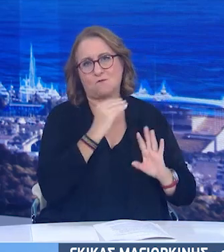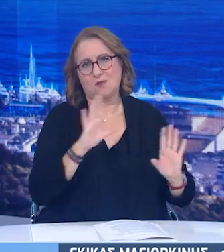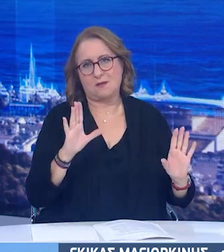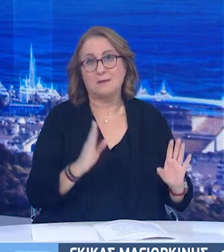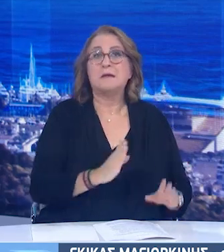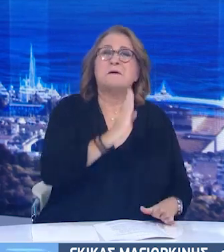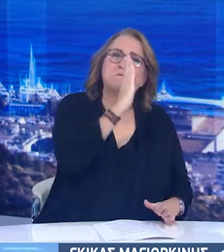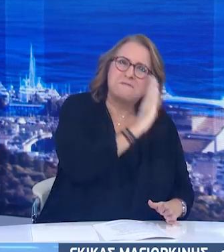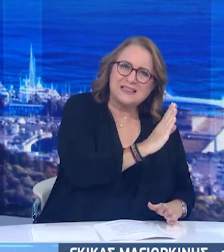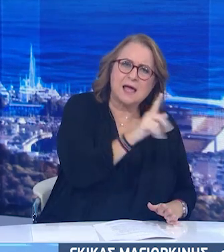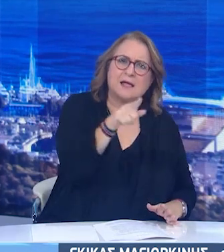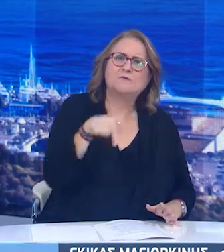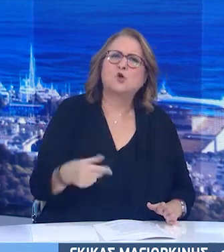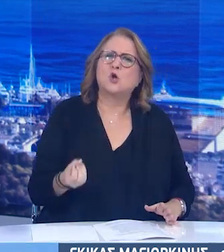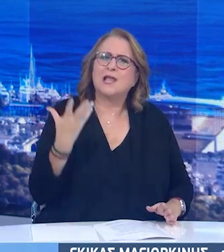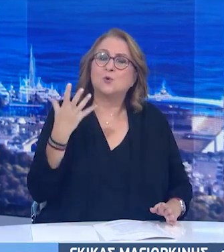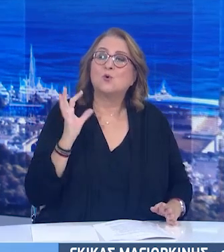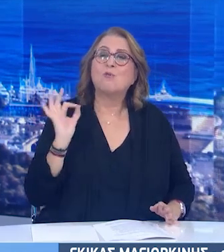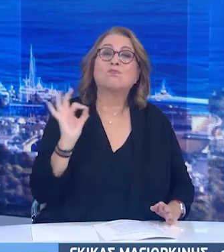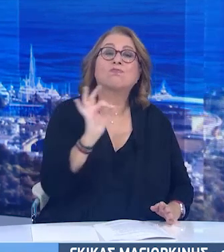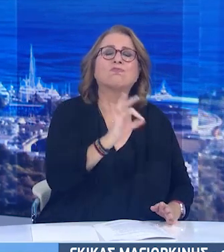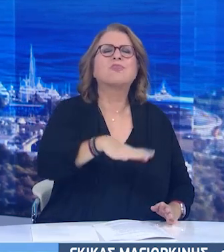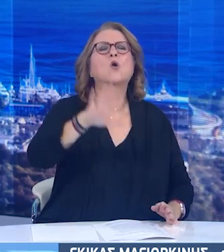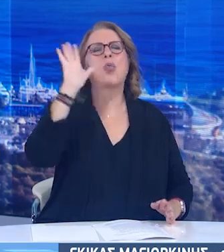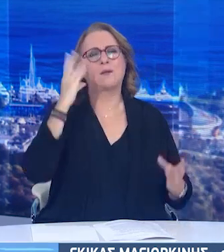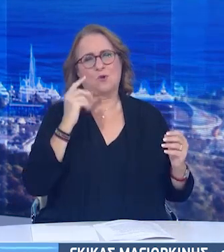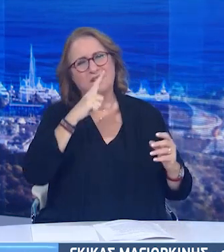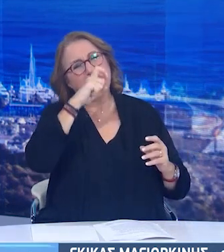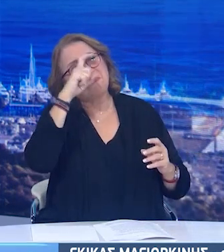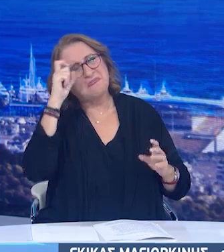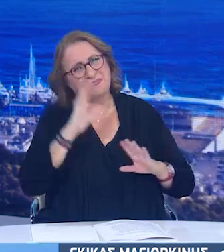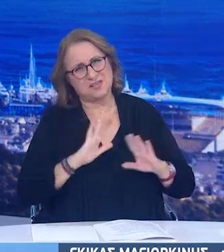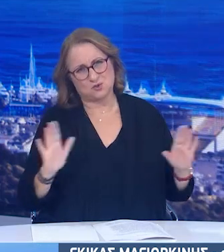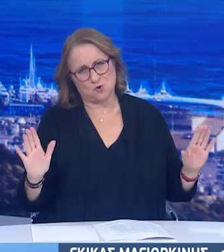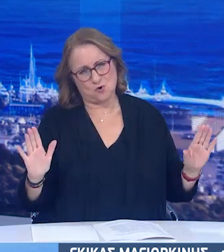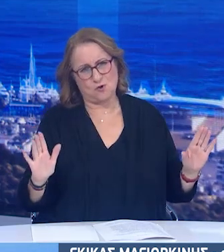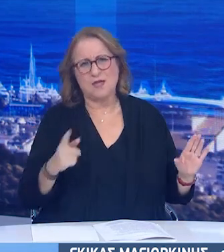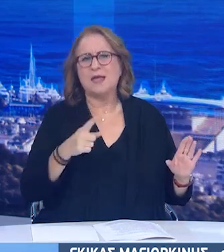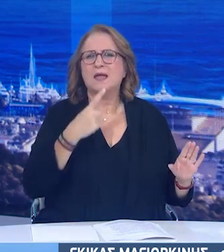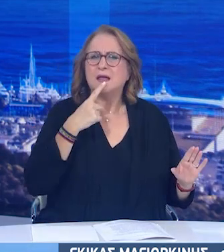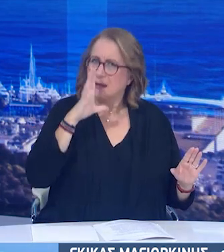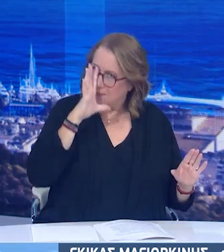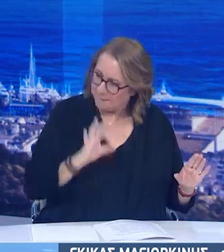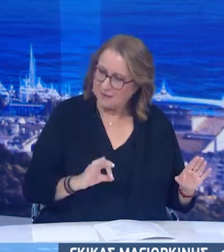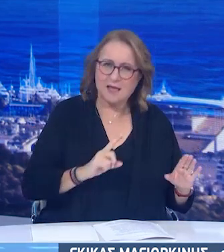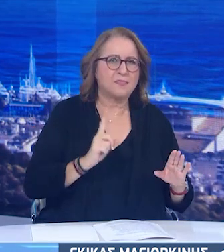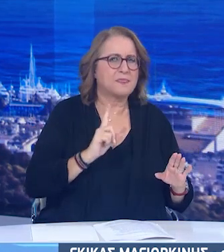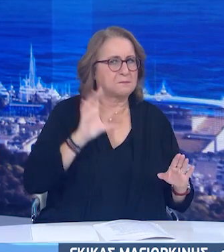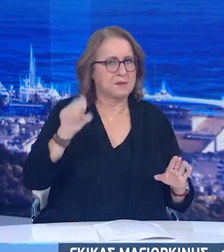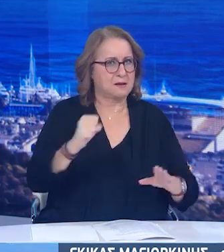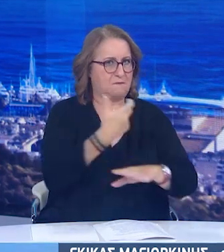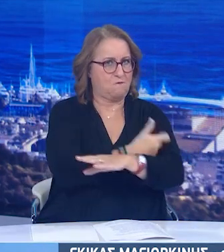στέλεχος μπορεί να φαίνεται ότι ξεφεύγει εν μέρη της ανοσολογικής απόκρισης, δεν σημαίνει ότι ντε και καλά θα είναι και πολύ μεταδοτικό και θα δημιουργήσει μια μεγάλη